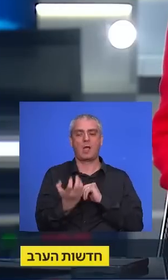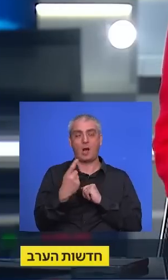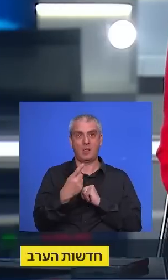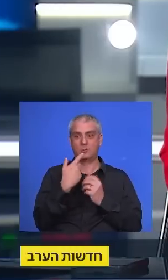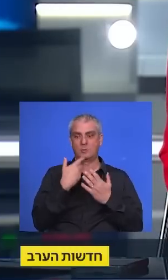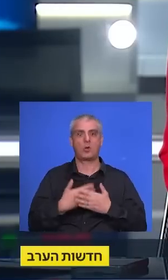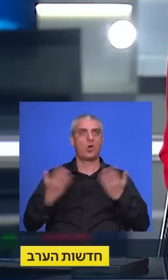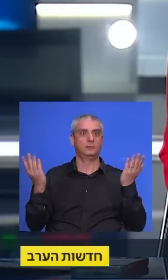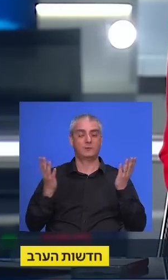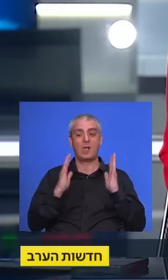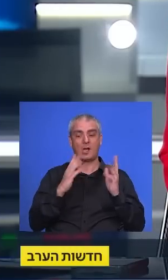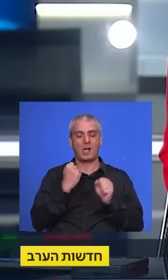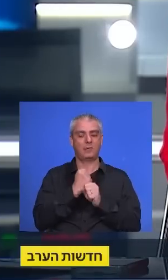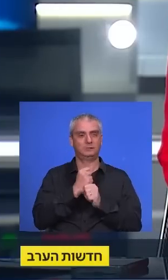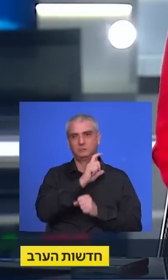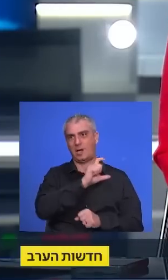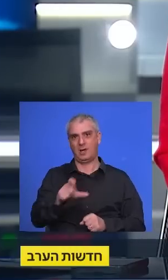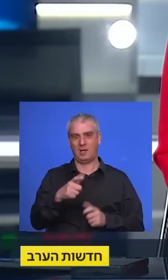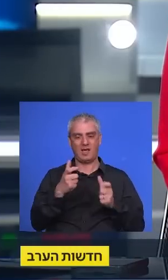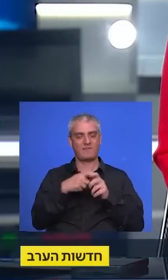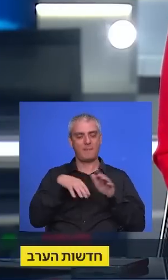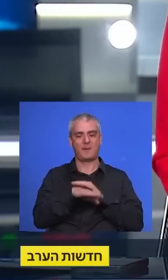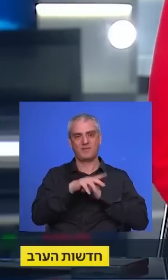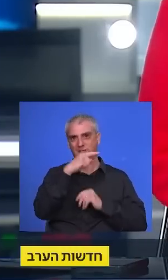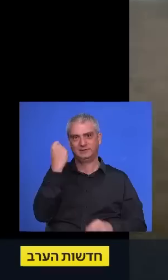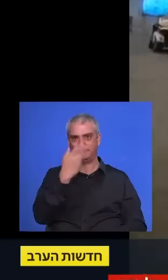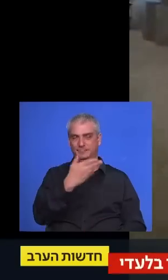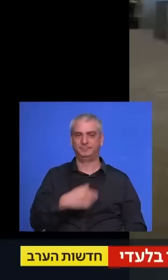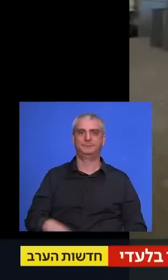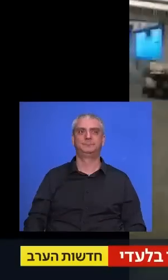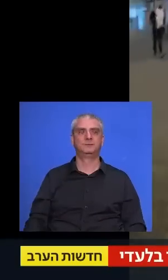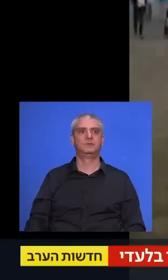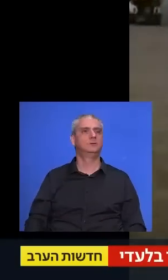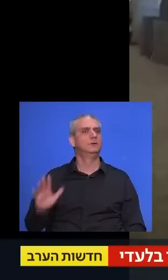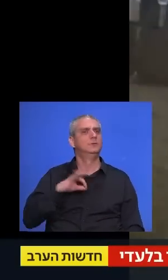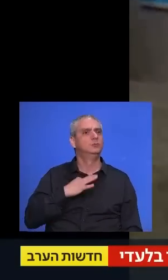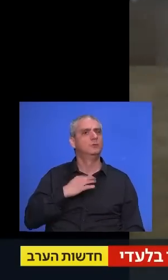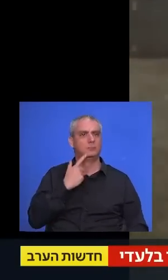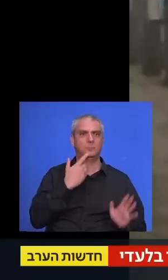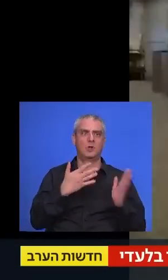שחושפות כך הפלילה את עצמה חבורת מבריחי הסמים. הנה הכתבה. אהלן, מה שלומכם?